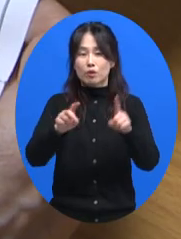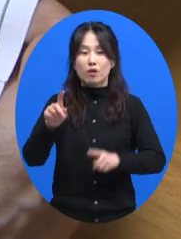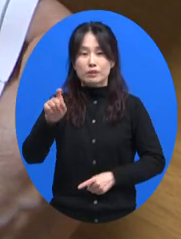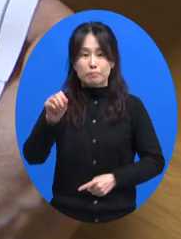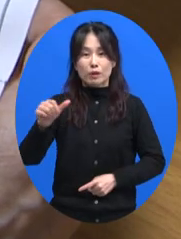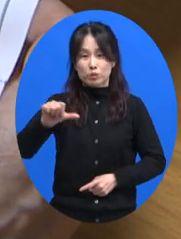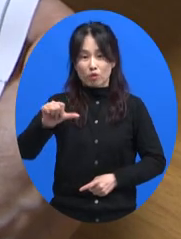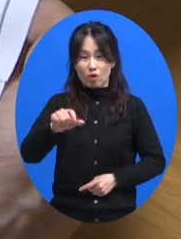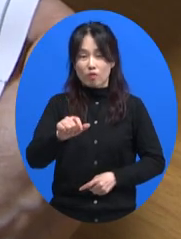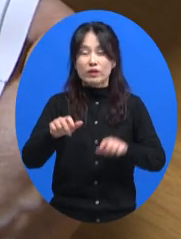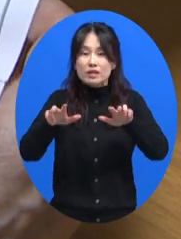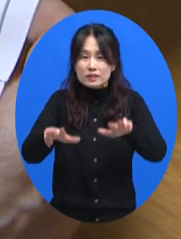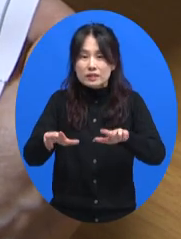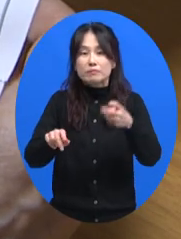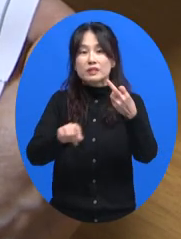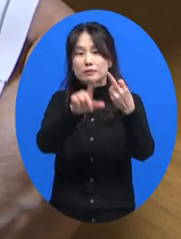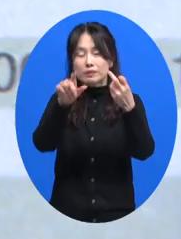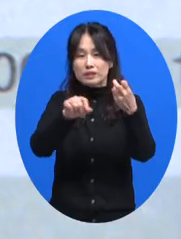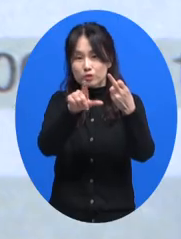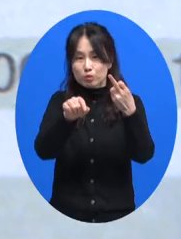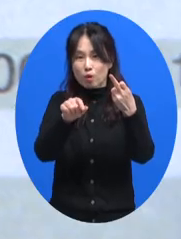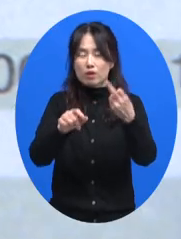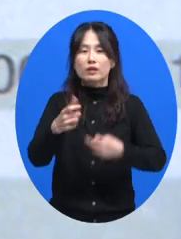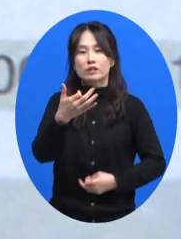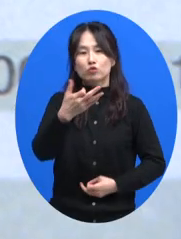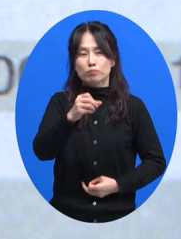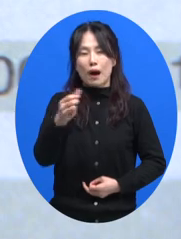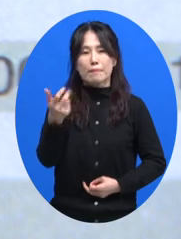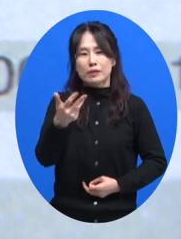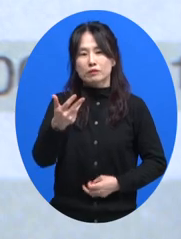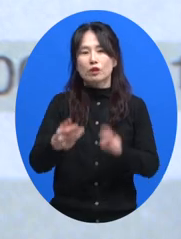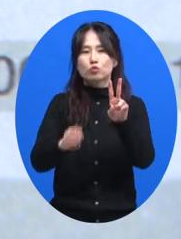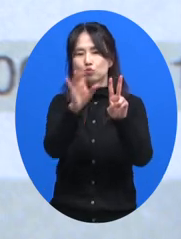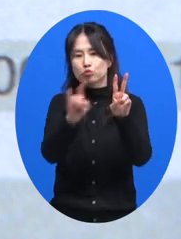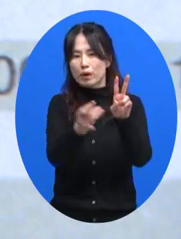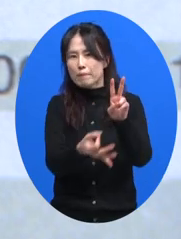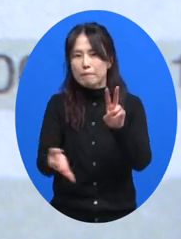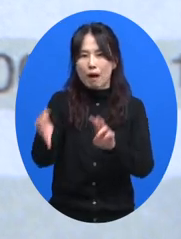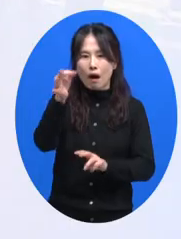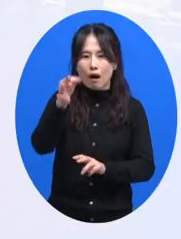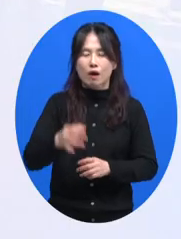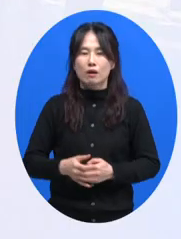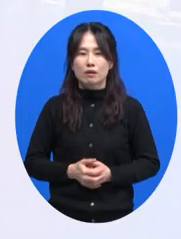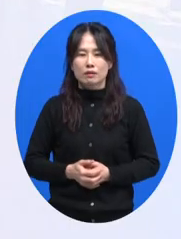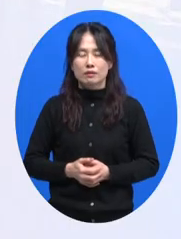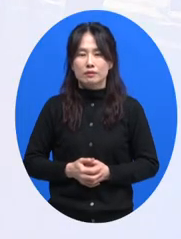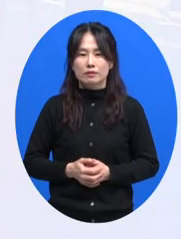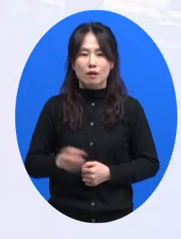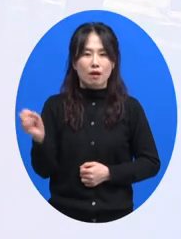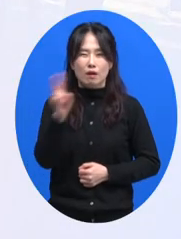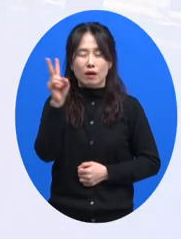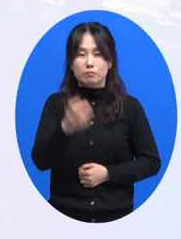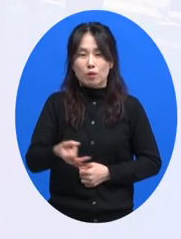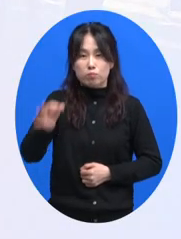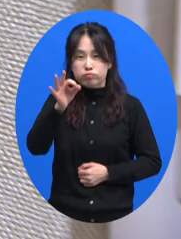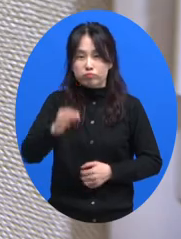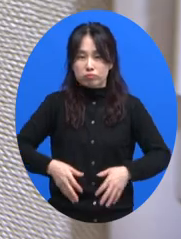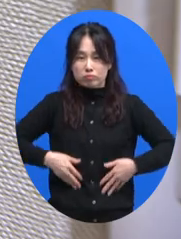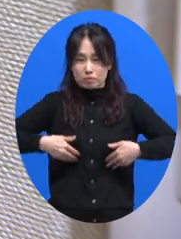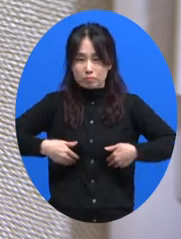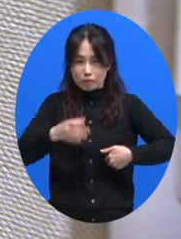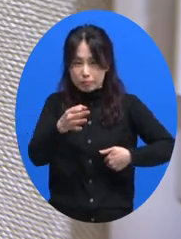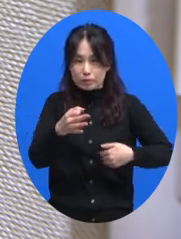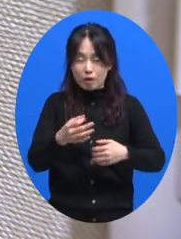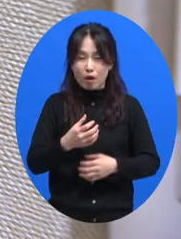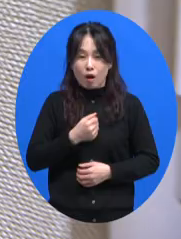2천원에 불과하던 난방비가 12월엔 198,000원으로 2배 가까이 뛰었습니다 갑작스럽게 오른 난방비의 논란